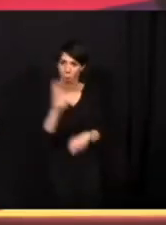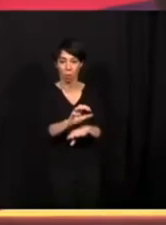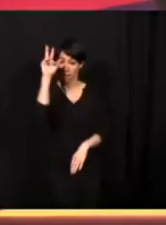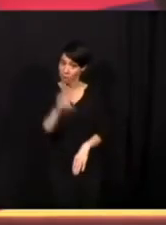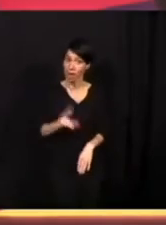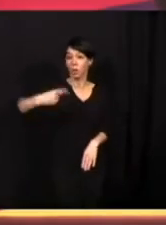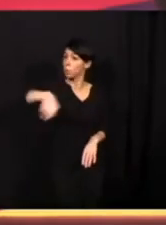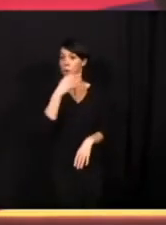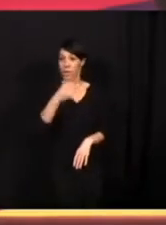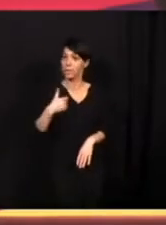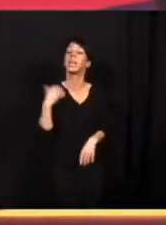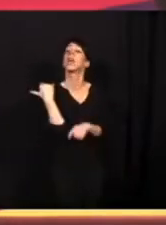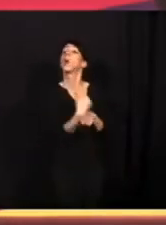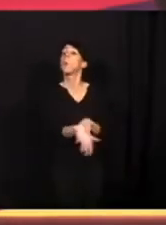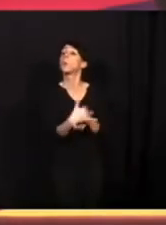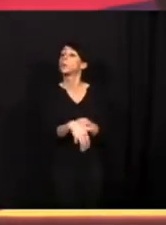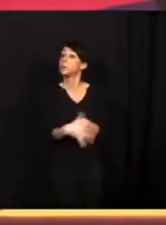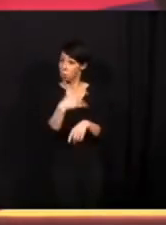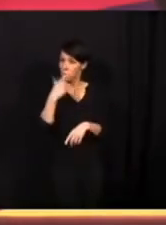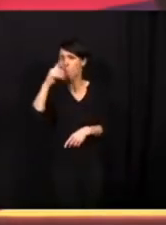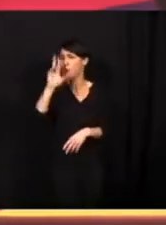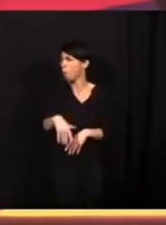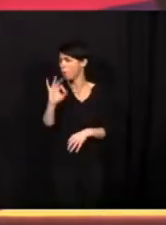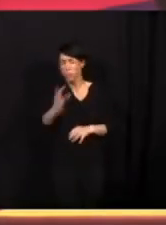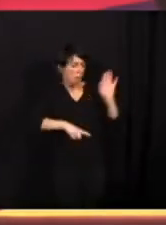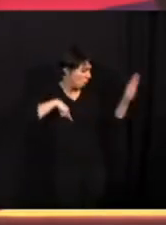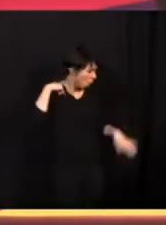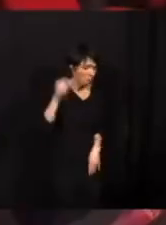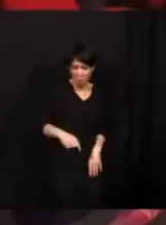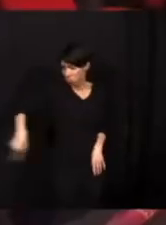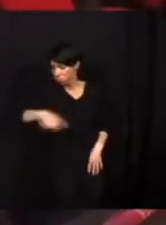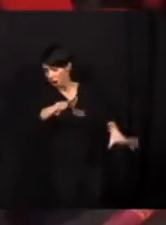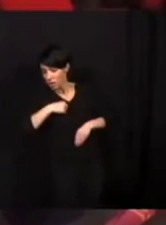vieux métier du monde, c'est la plus vieille oppression. Nous sommes pour